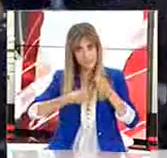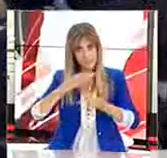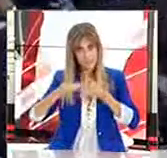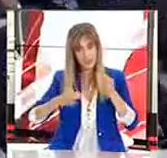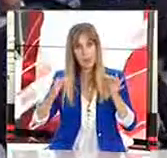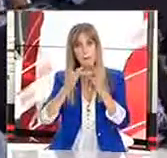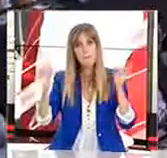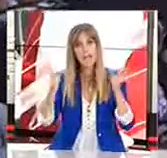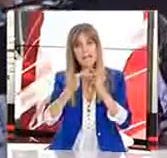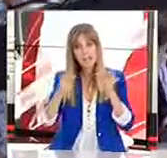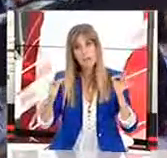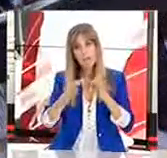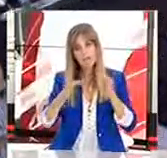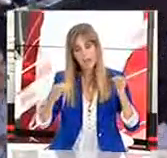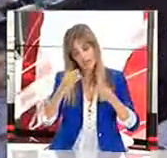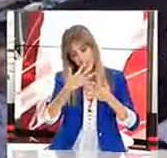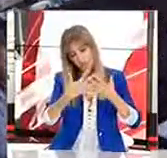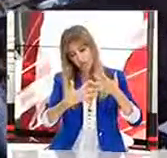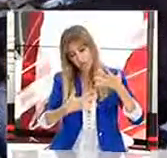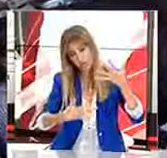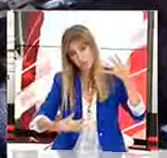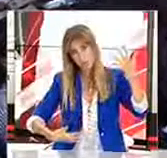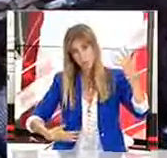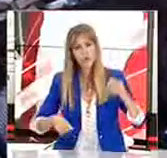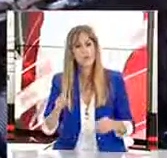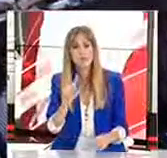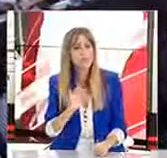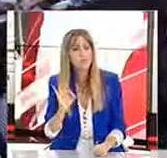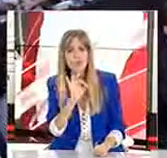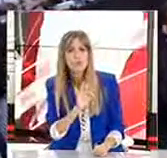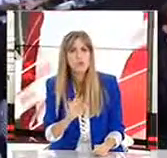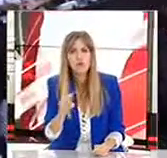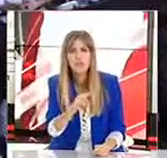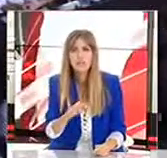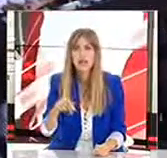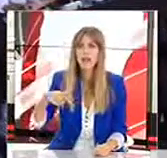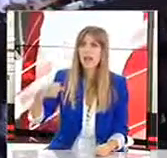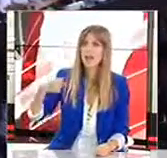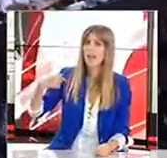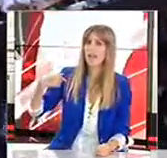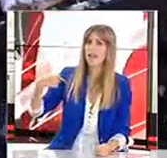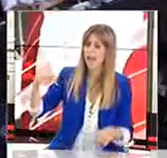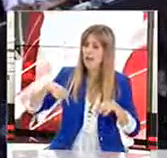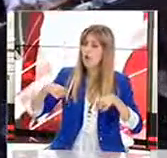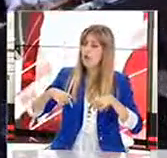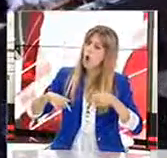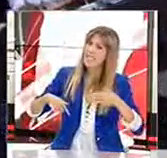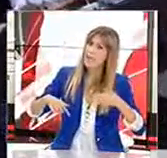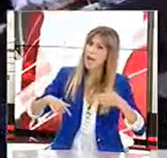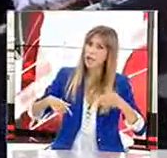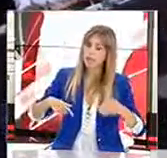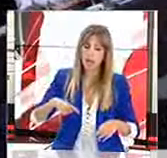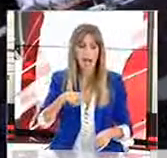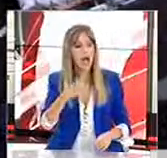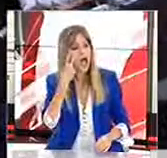βορεινά, Πρόεδρε. Εδώ. Στα βορεινά, ποια βορεινά? Εδώ, αριστερά. Αριστερά βορεινά, εντάξει. Μια σειρά από τα μέτρα που εξαγγείλατε